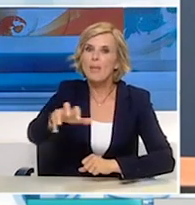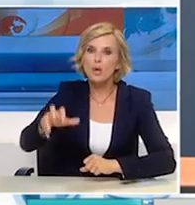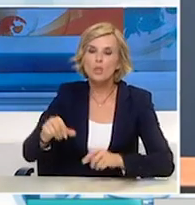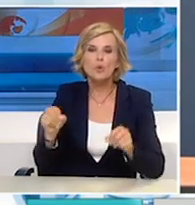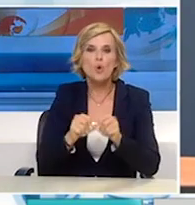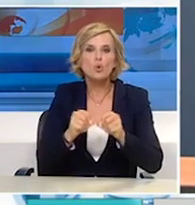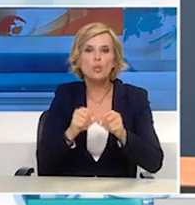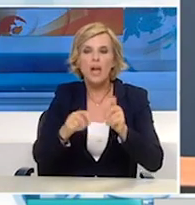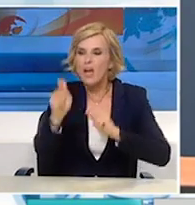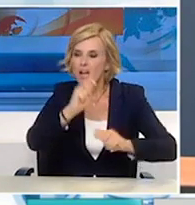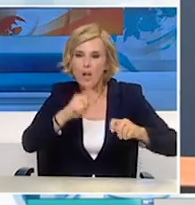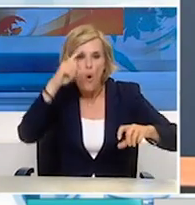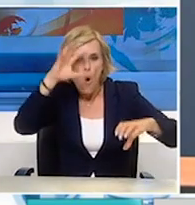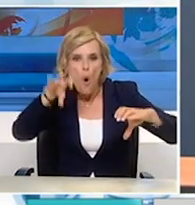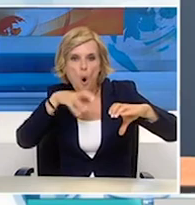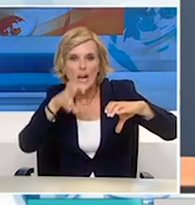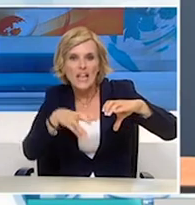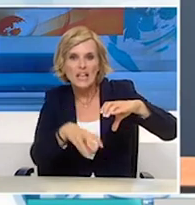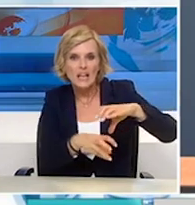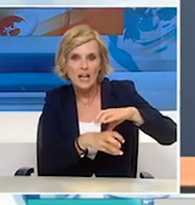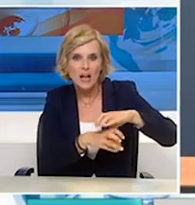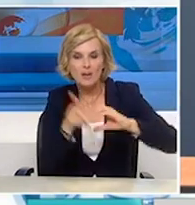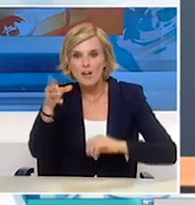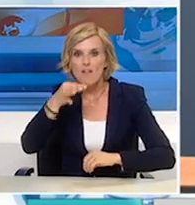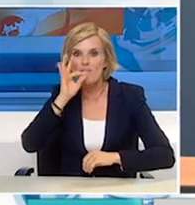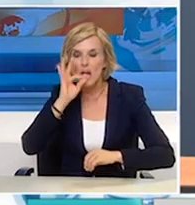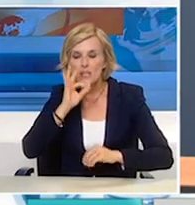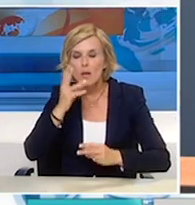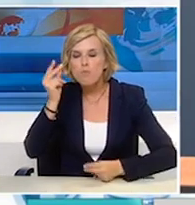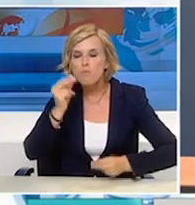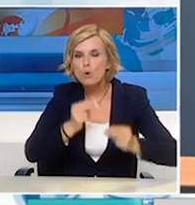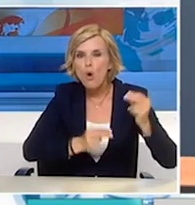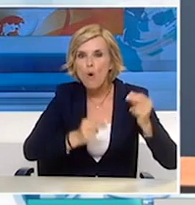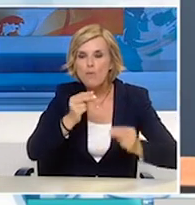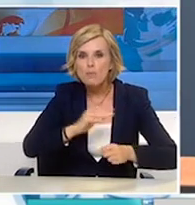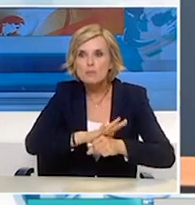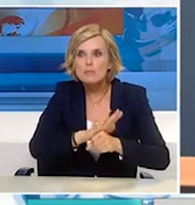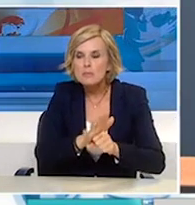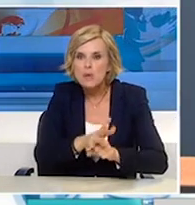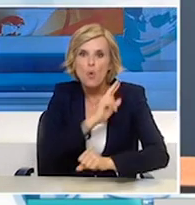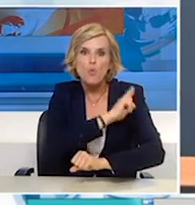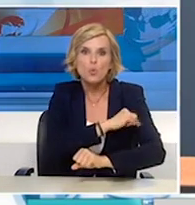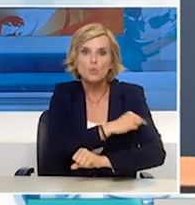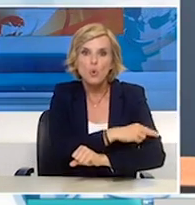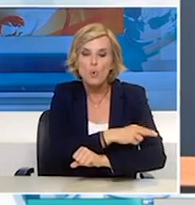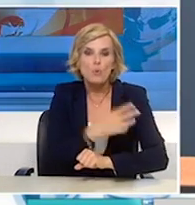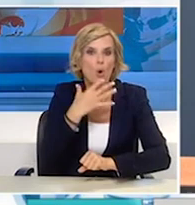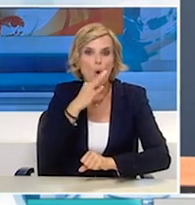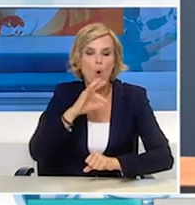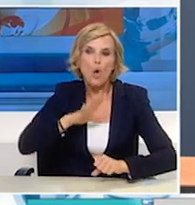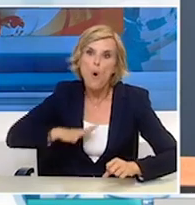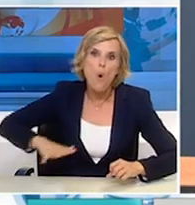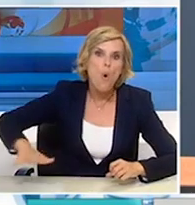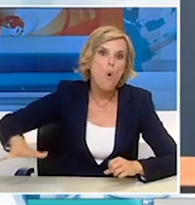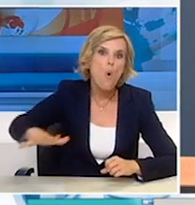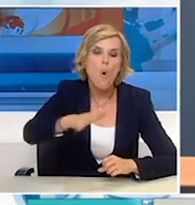ορυχείων. Στην Βραζιλία τα νοσοκομεία δέχονται τεράστιες πιέσεις. Ένας ιός από το βορρά μέχρι τον νότο, από την